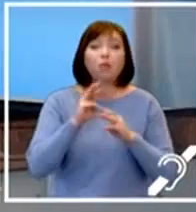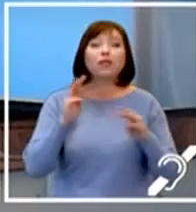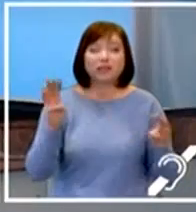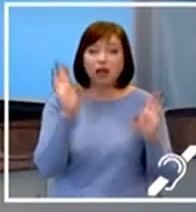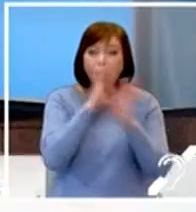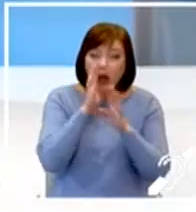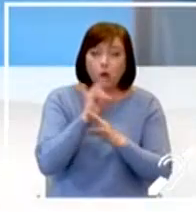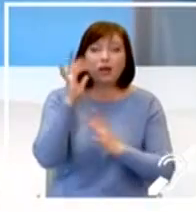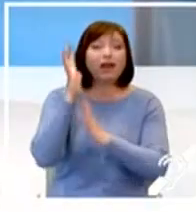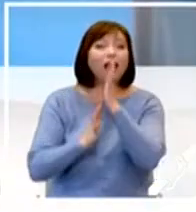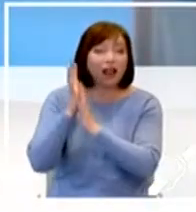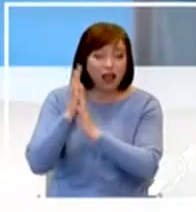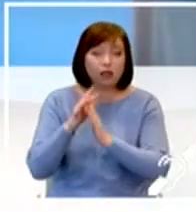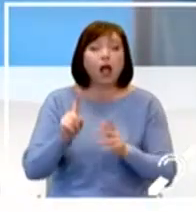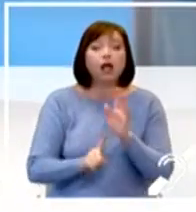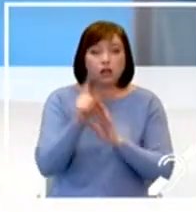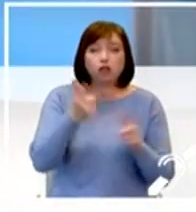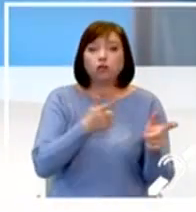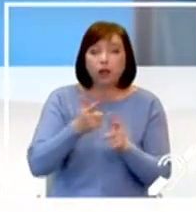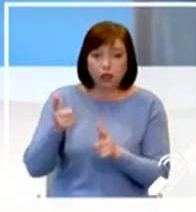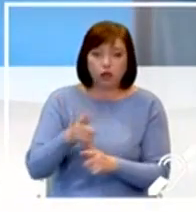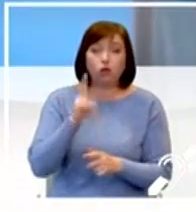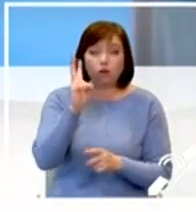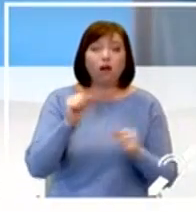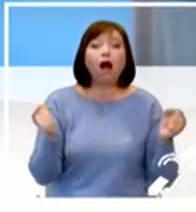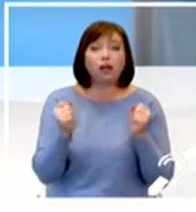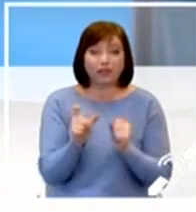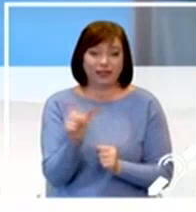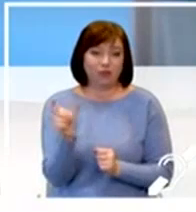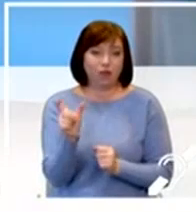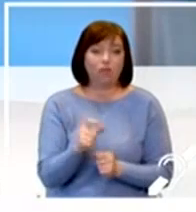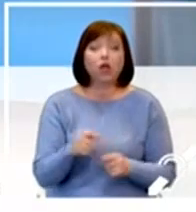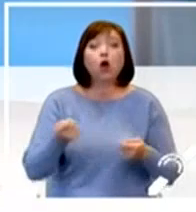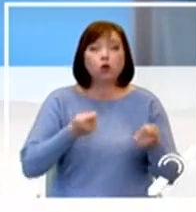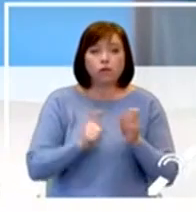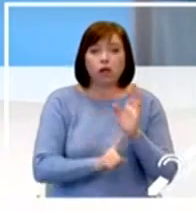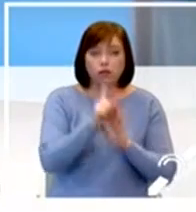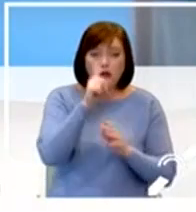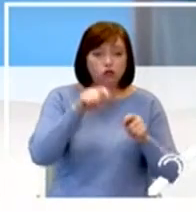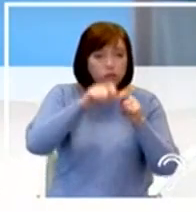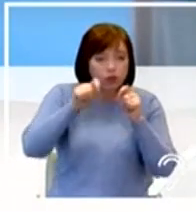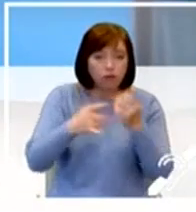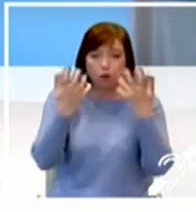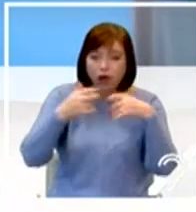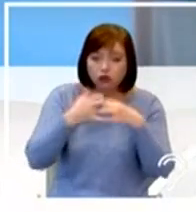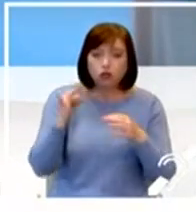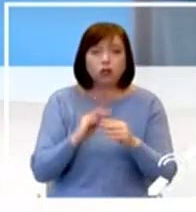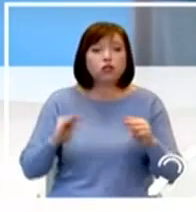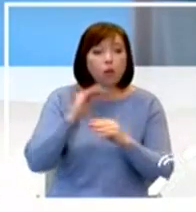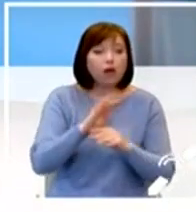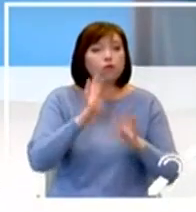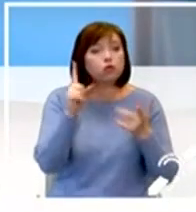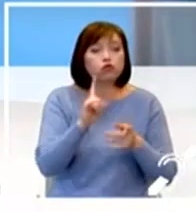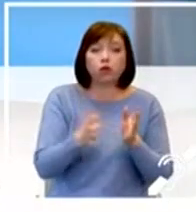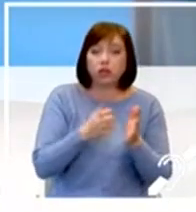Ministerul Mediului și silvicultorii au început pregătirea pentru sezonul rece. Autoritățile au început inventarul și suplimentarea stocului